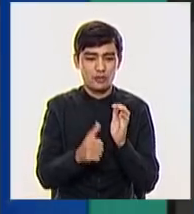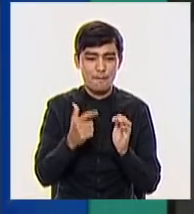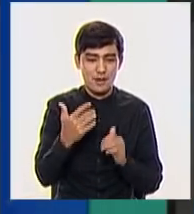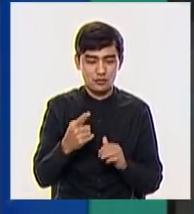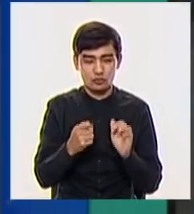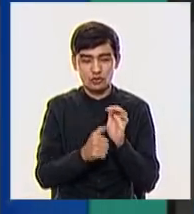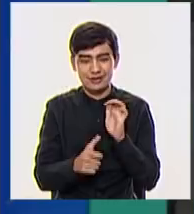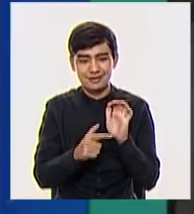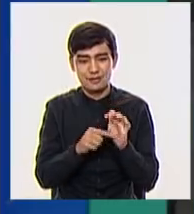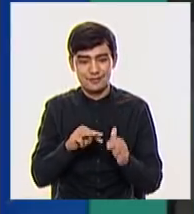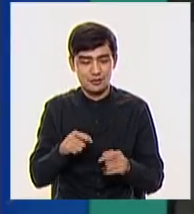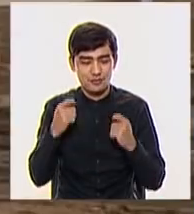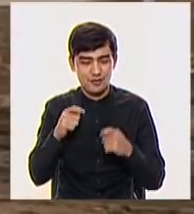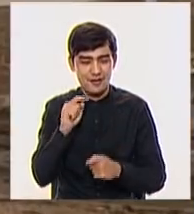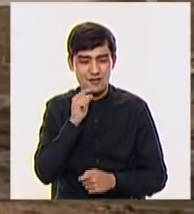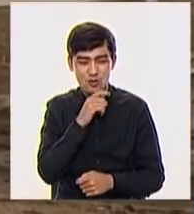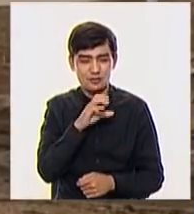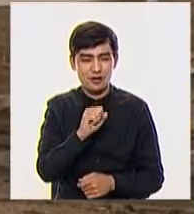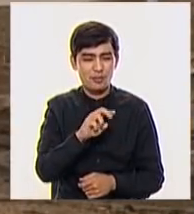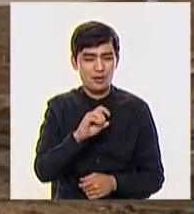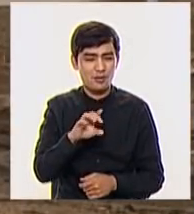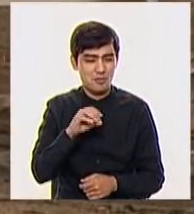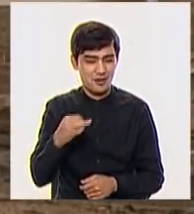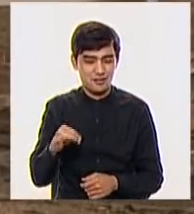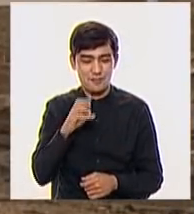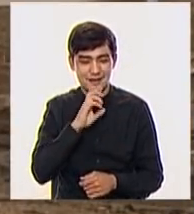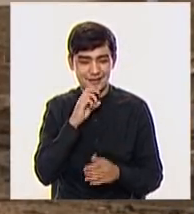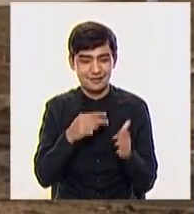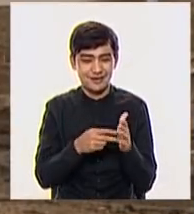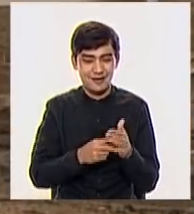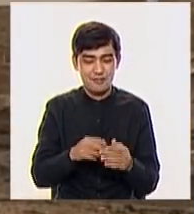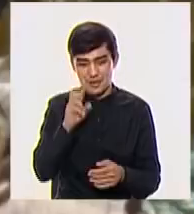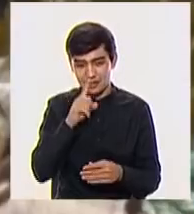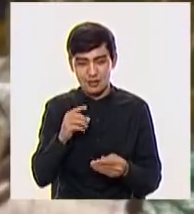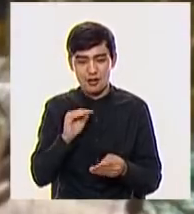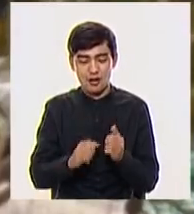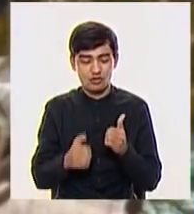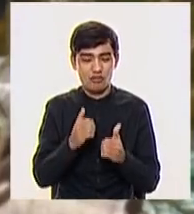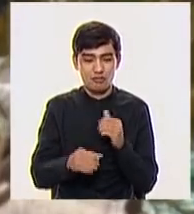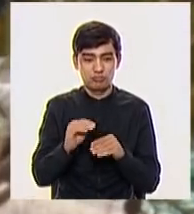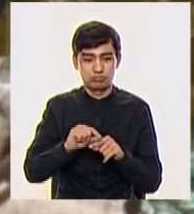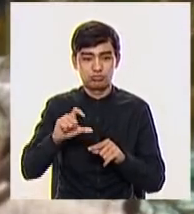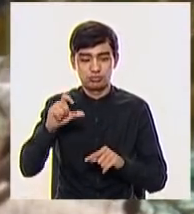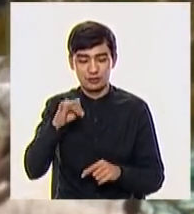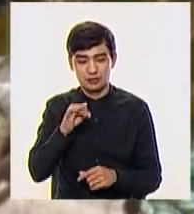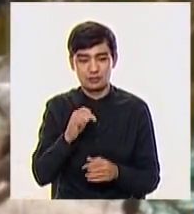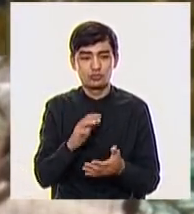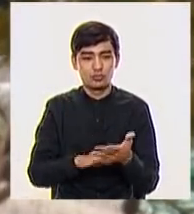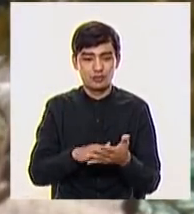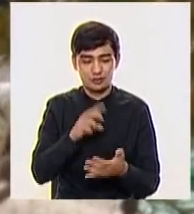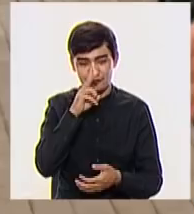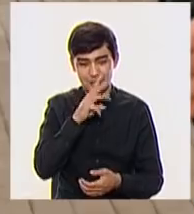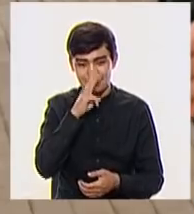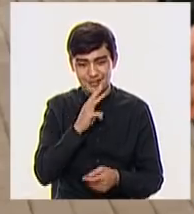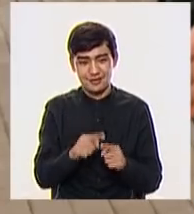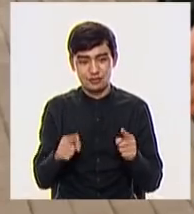165-167 теңгеден сатылып жатыр. Экономист Сапарбай Жұбаев бензин бағасының ай сайын көтерілуі қалыпты жағдай. Ал алдағы 2-3 айда 190 теңгеден асатын